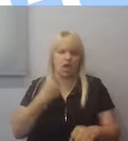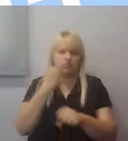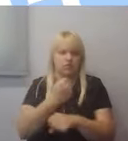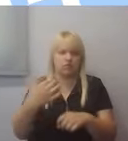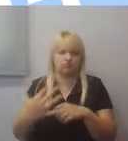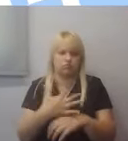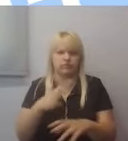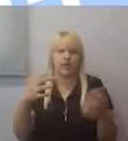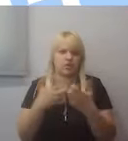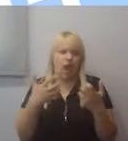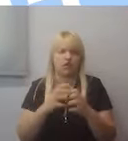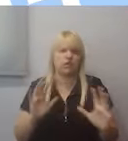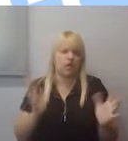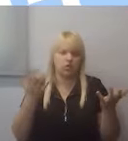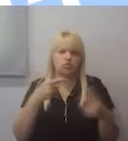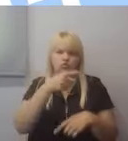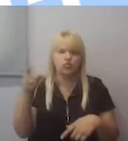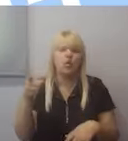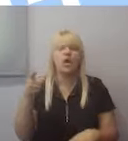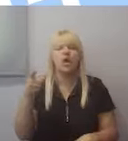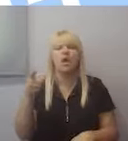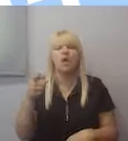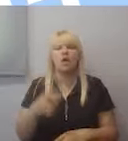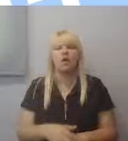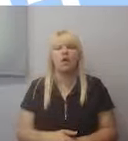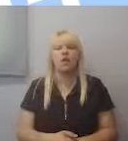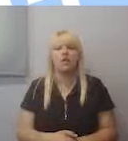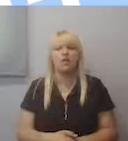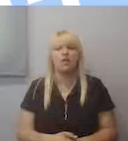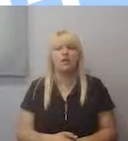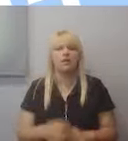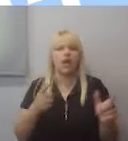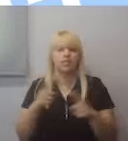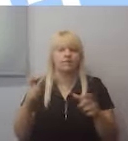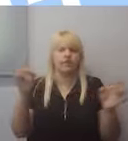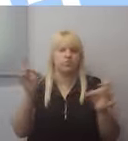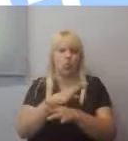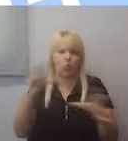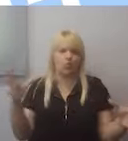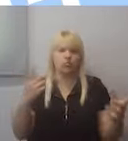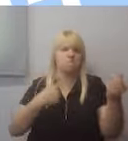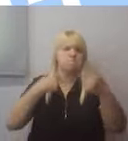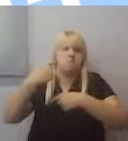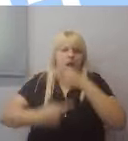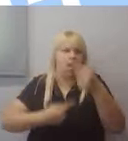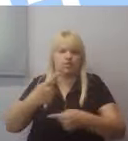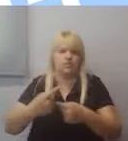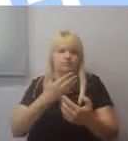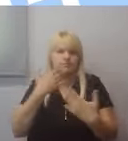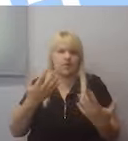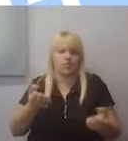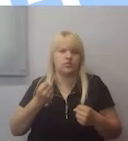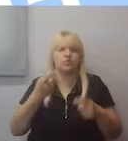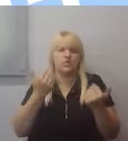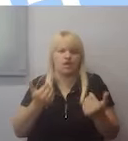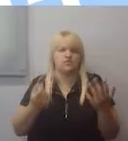gadījumā šo šo gatavības kultūras mantojumu ja mēs viņu veidojam šobrīd kopā